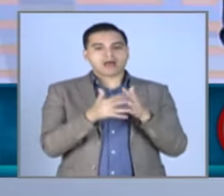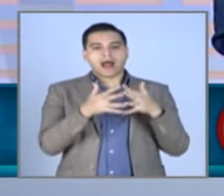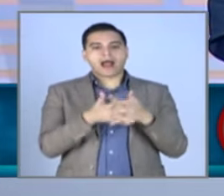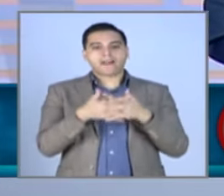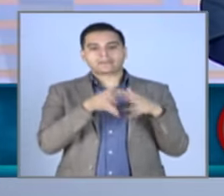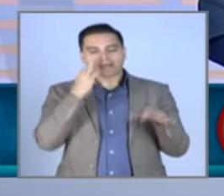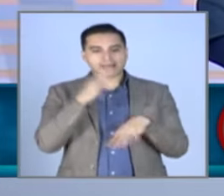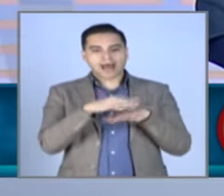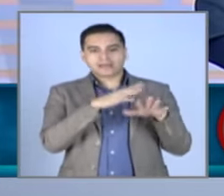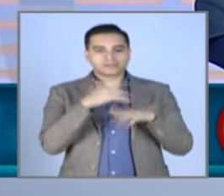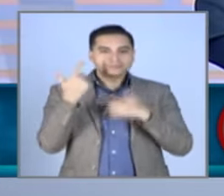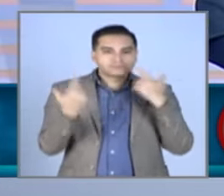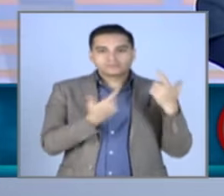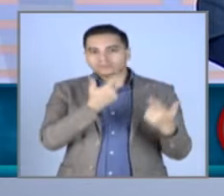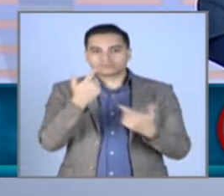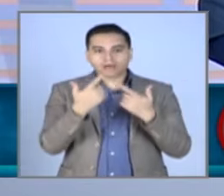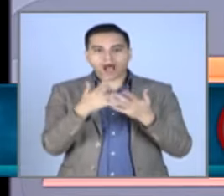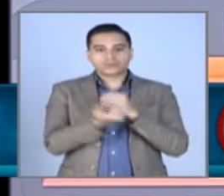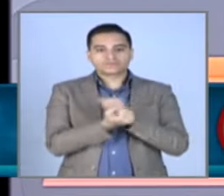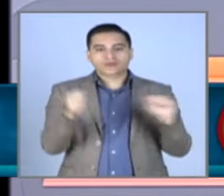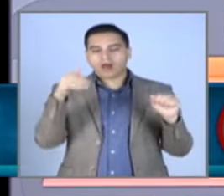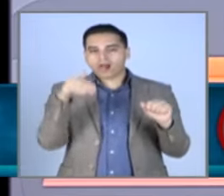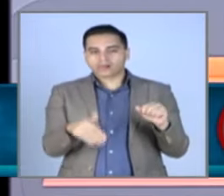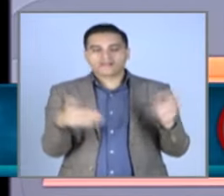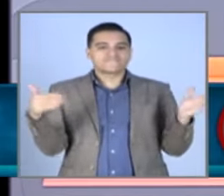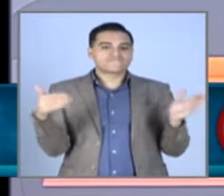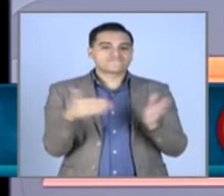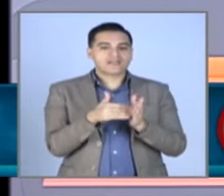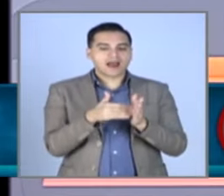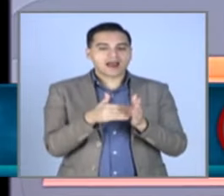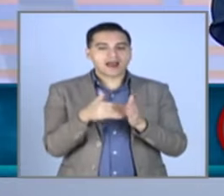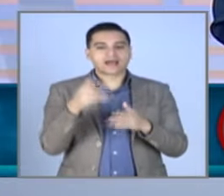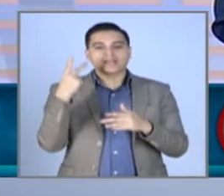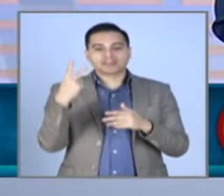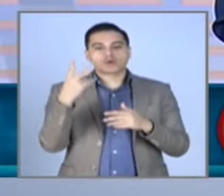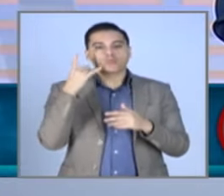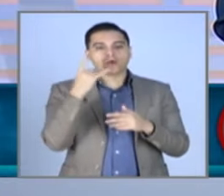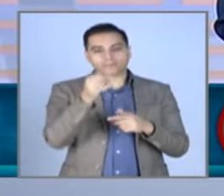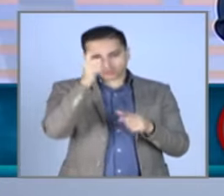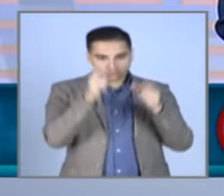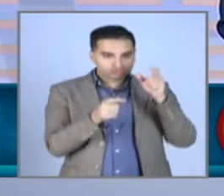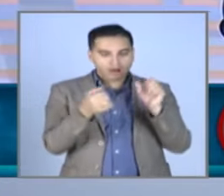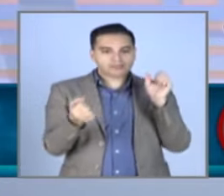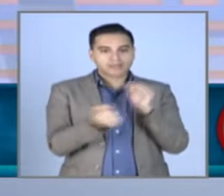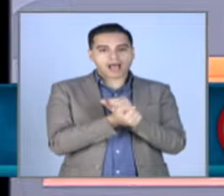الأمريكان فشلوا في تحرير الرهائن، كانوا 52